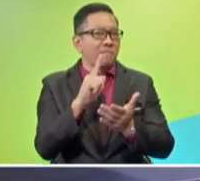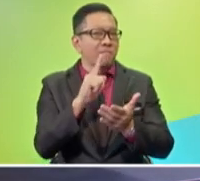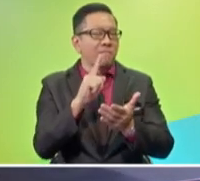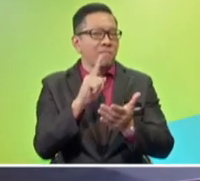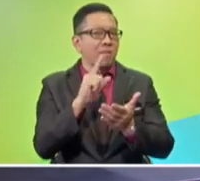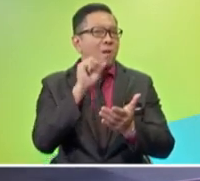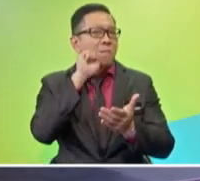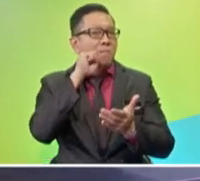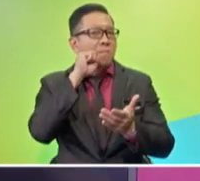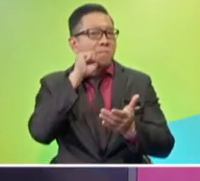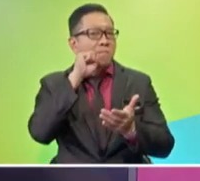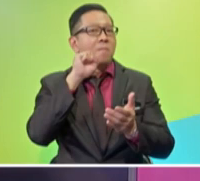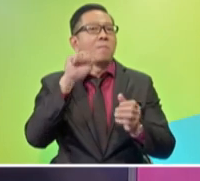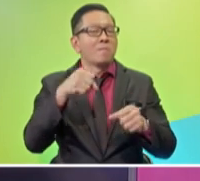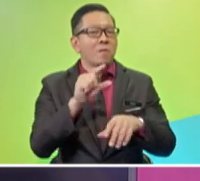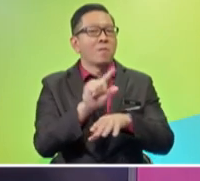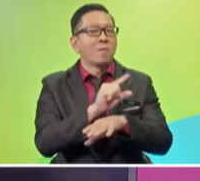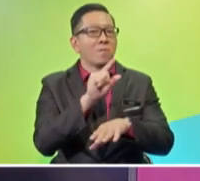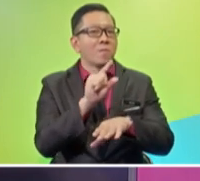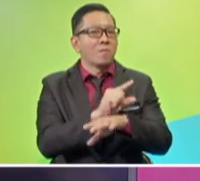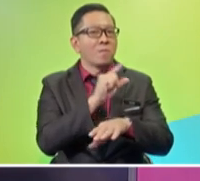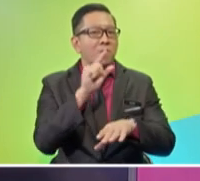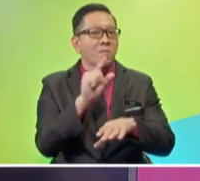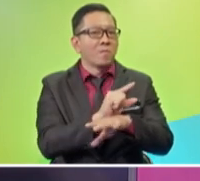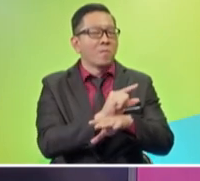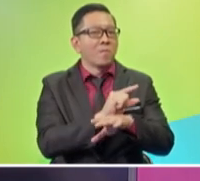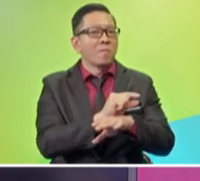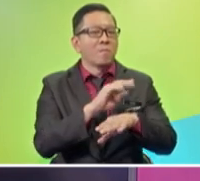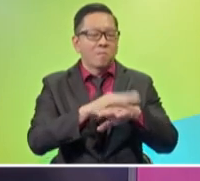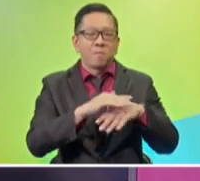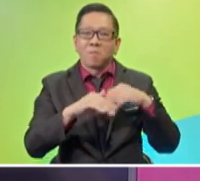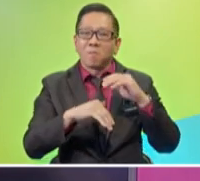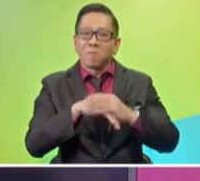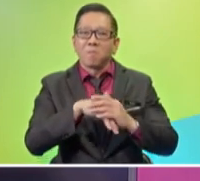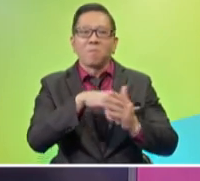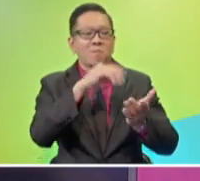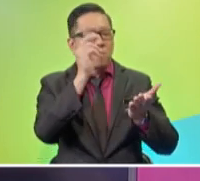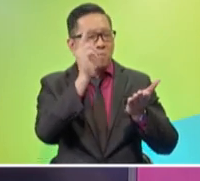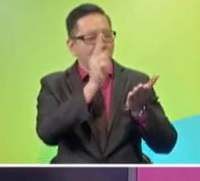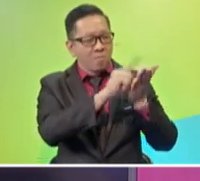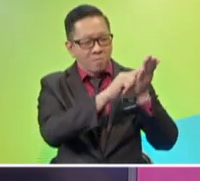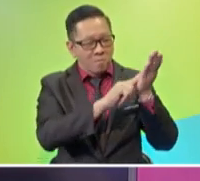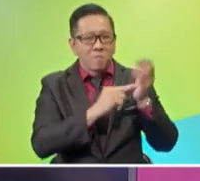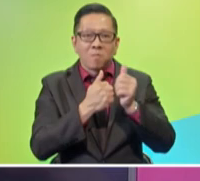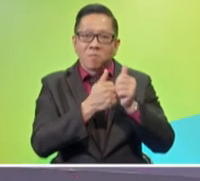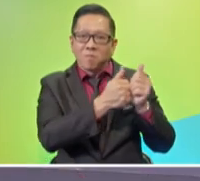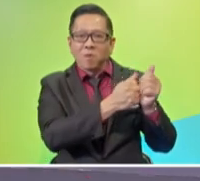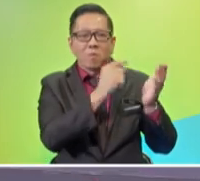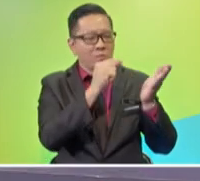dulu. Pada aktiviti yang pertama, tunjukkan pada nombor yang satu tu. Dan ikut